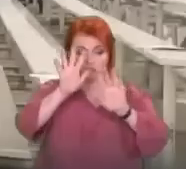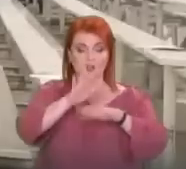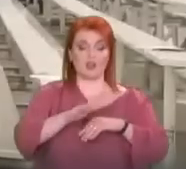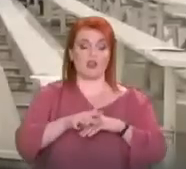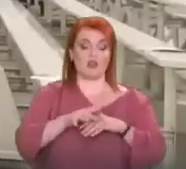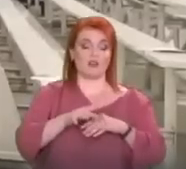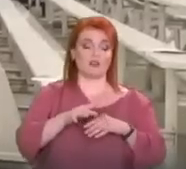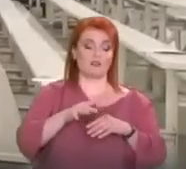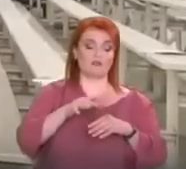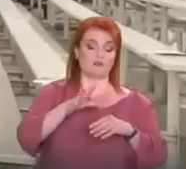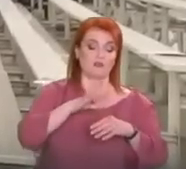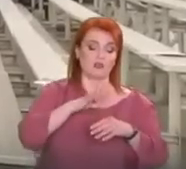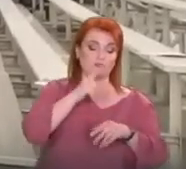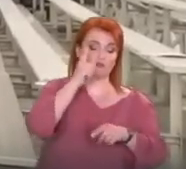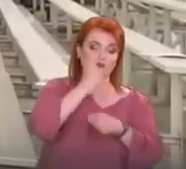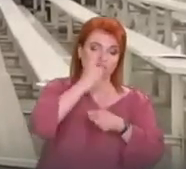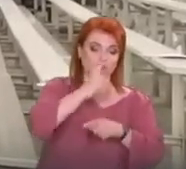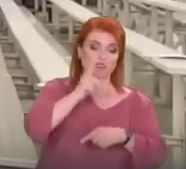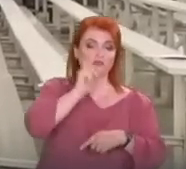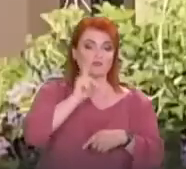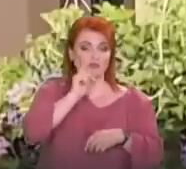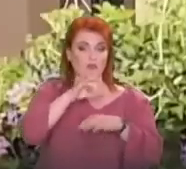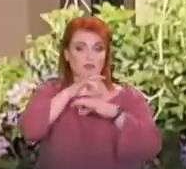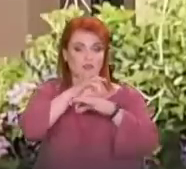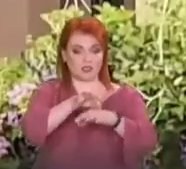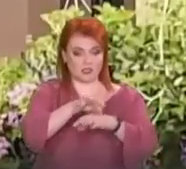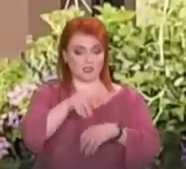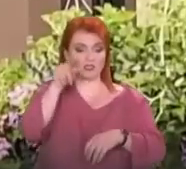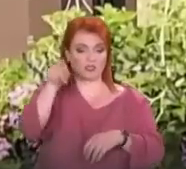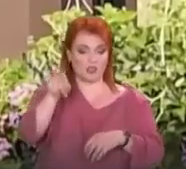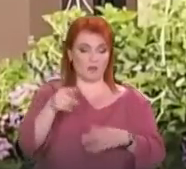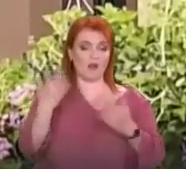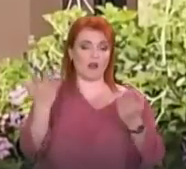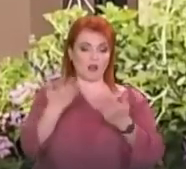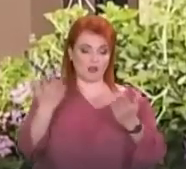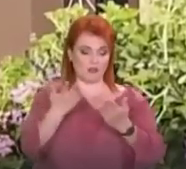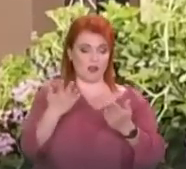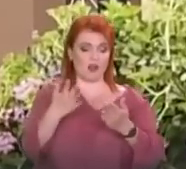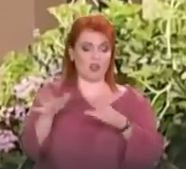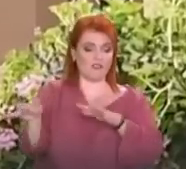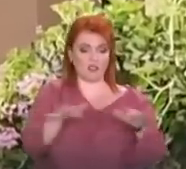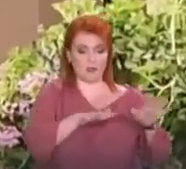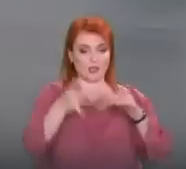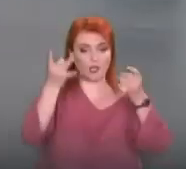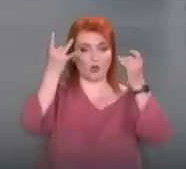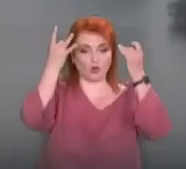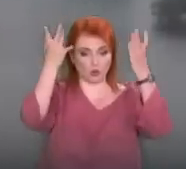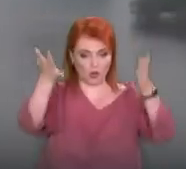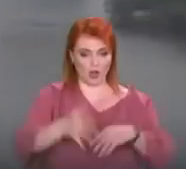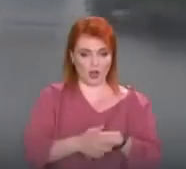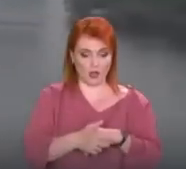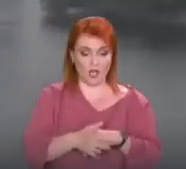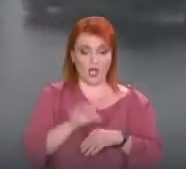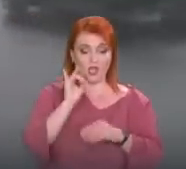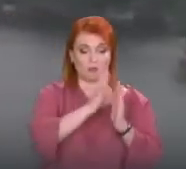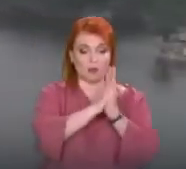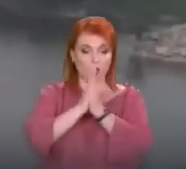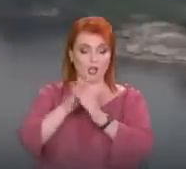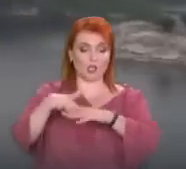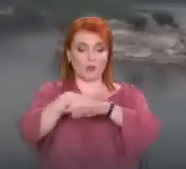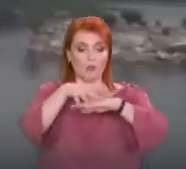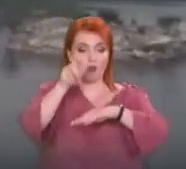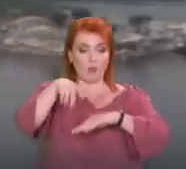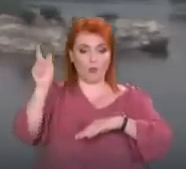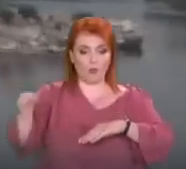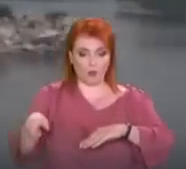interzise. Autoritățile le recomandă oamenilor să poarte măști de protecție. În Montreal, particulele sunt atât de fine încât a devenit